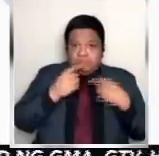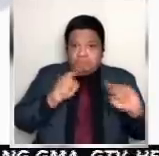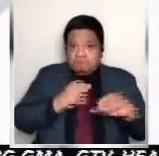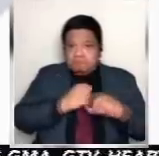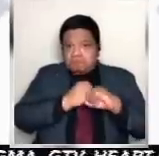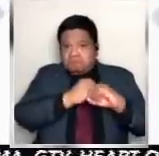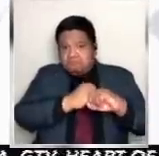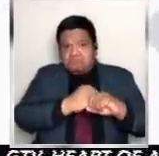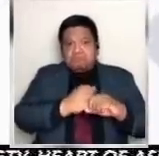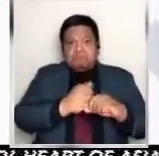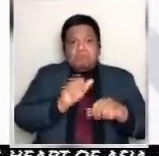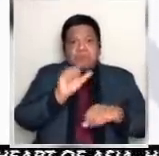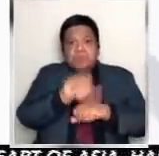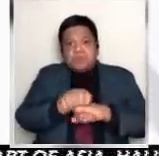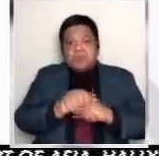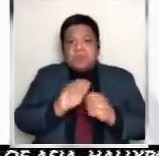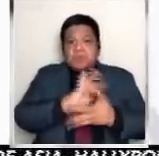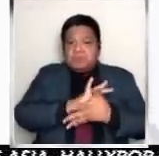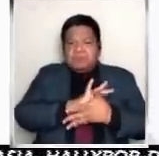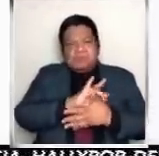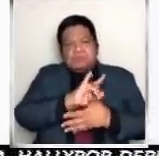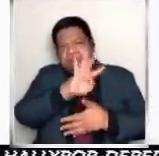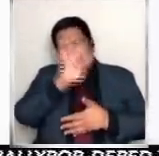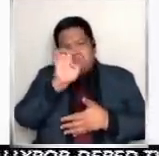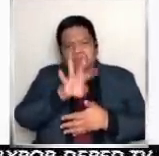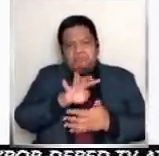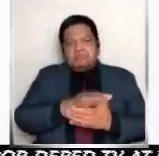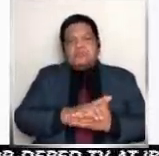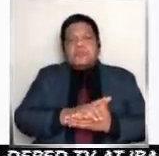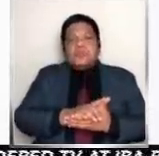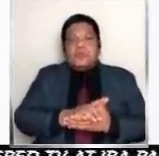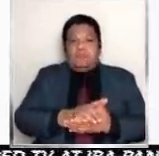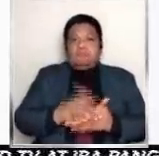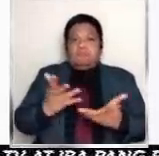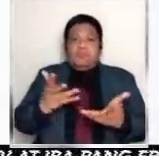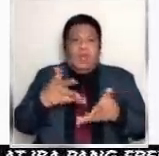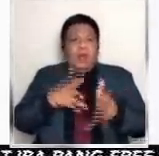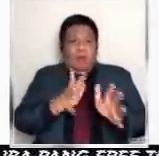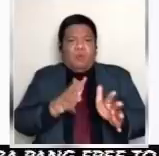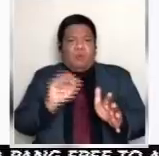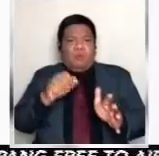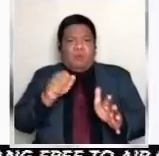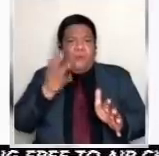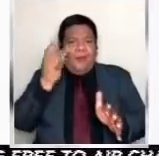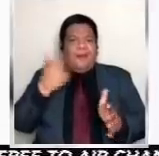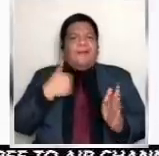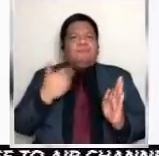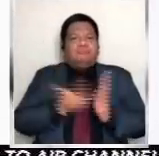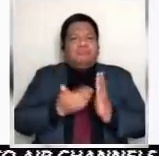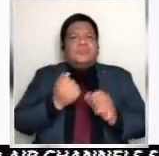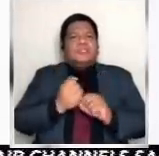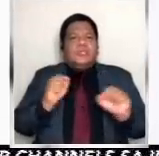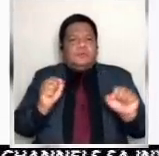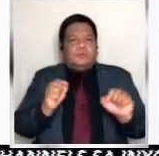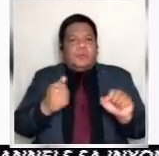it was proven to be safe. So parang there's no adverse